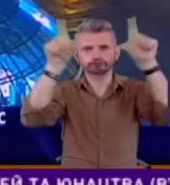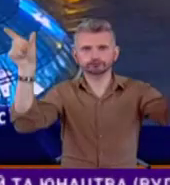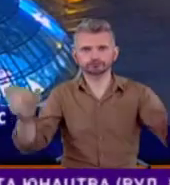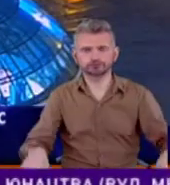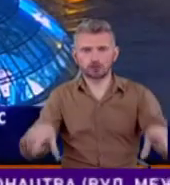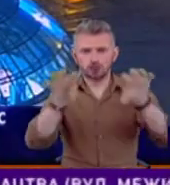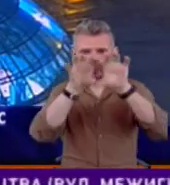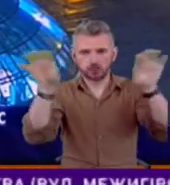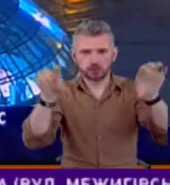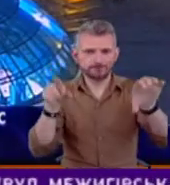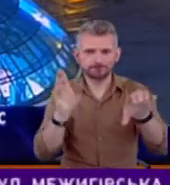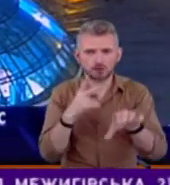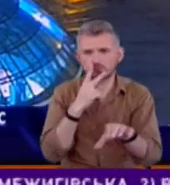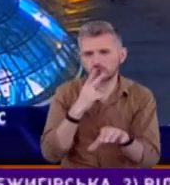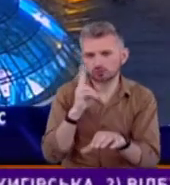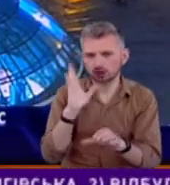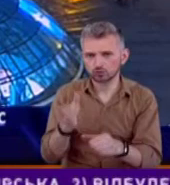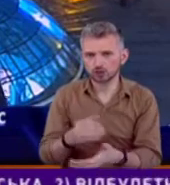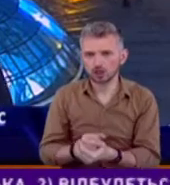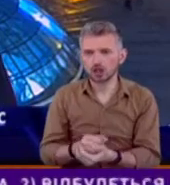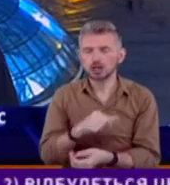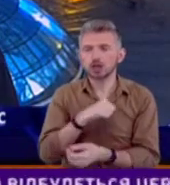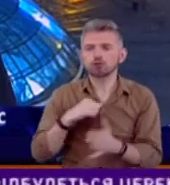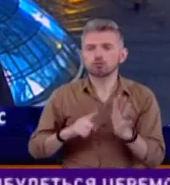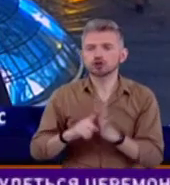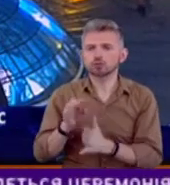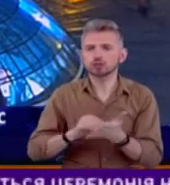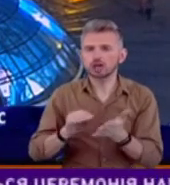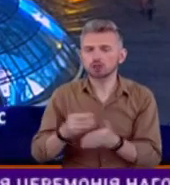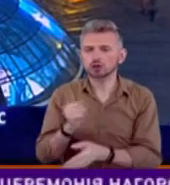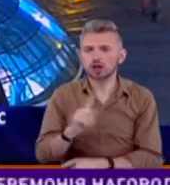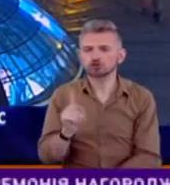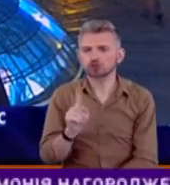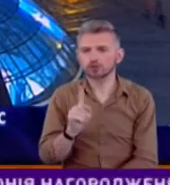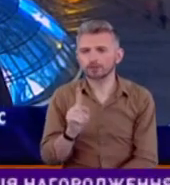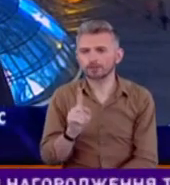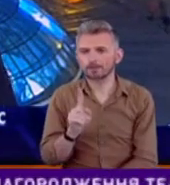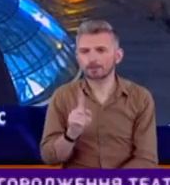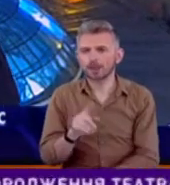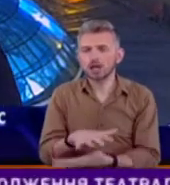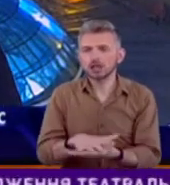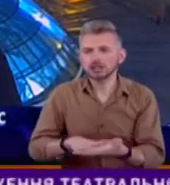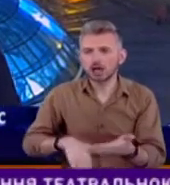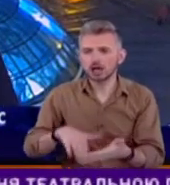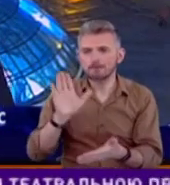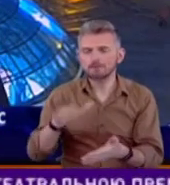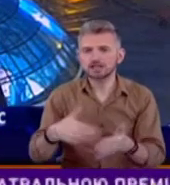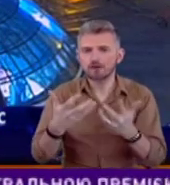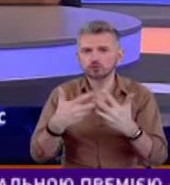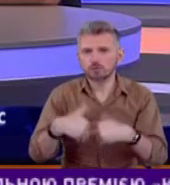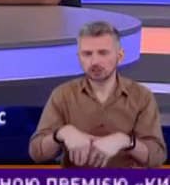там побачимо, як воно буде насправді. А на самому початку писали про те, що далі, після